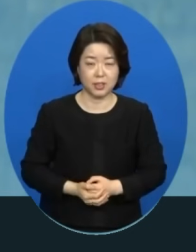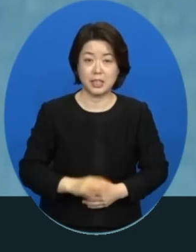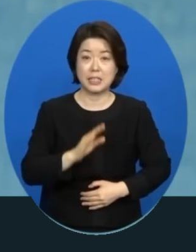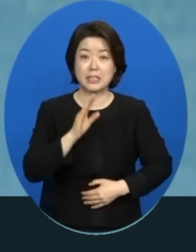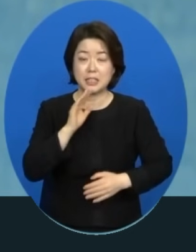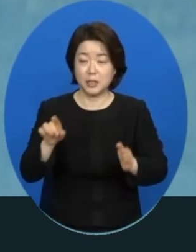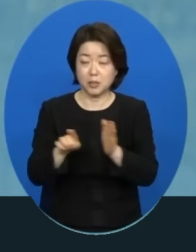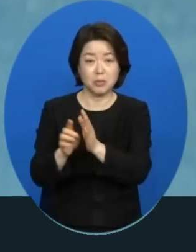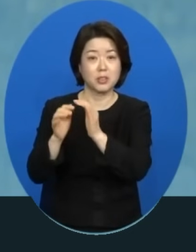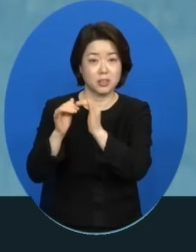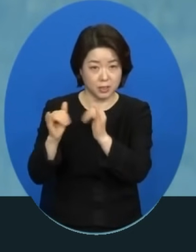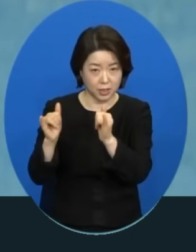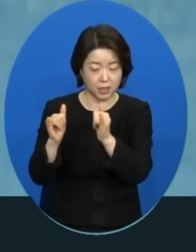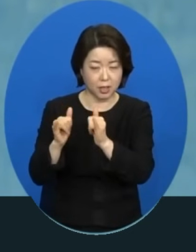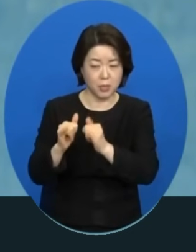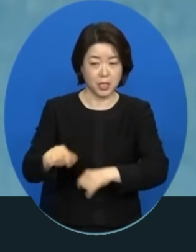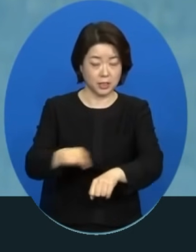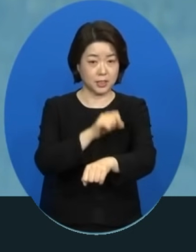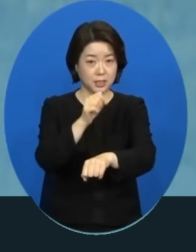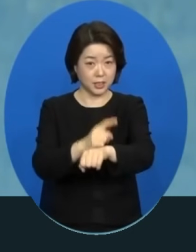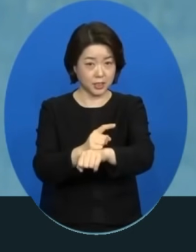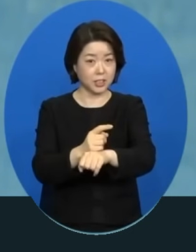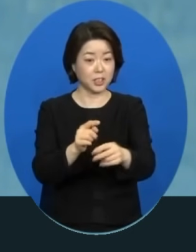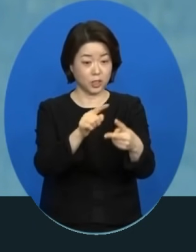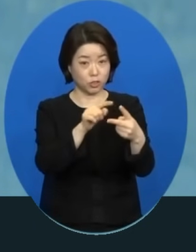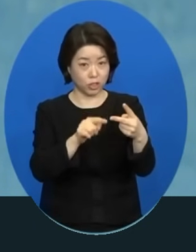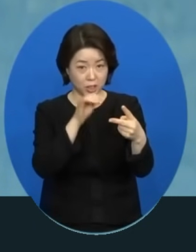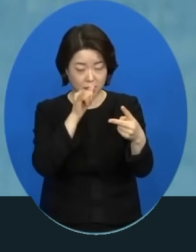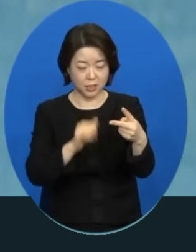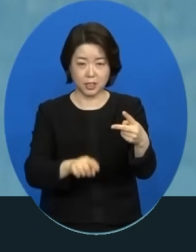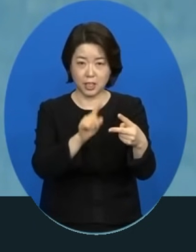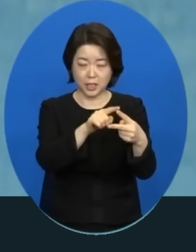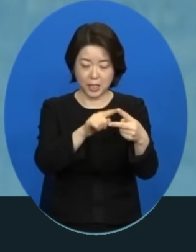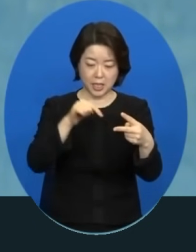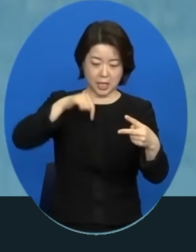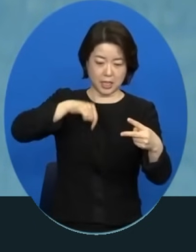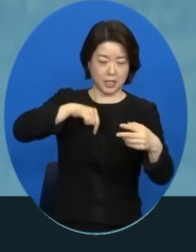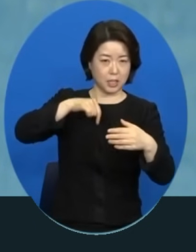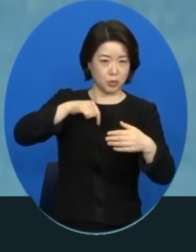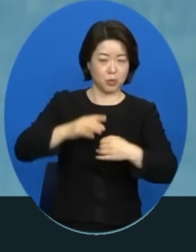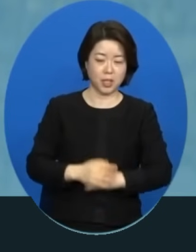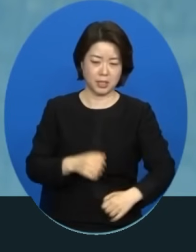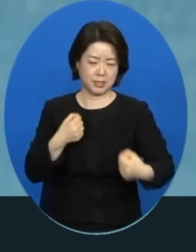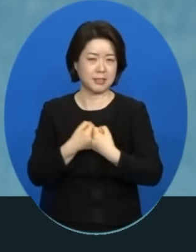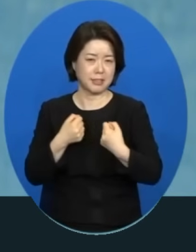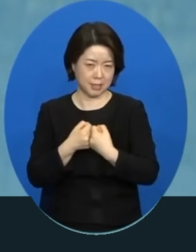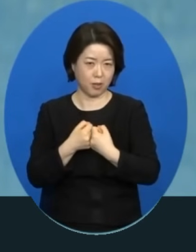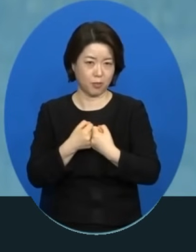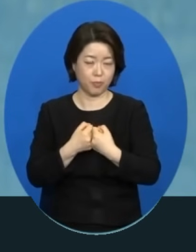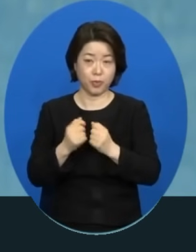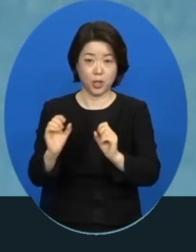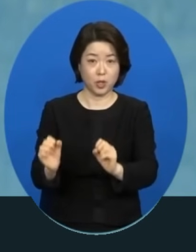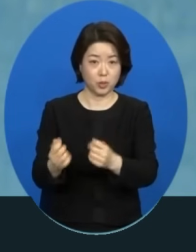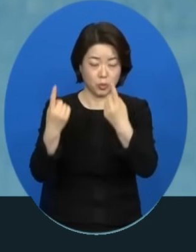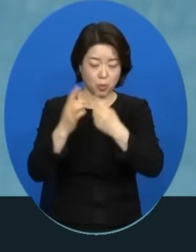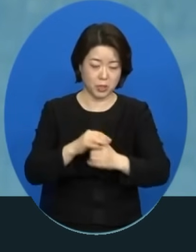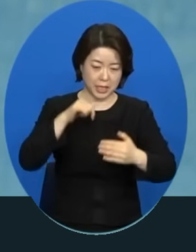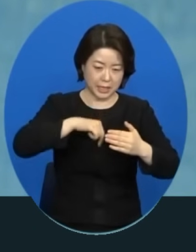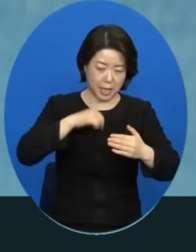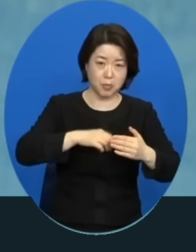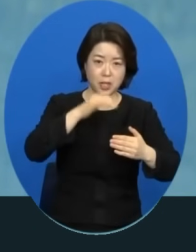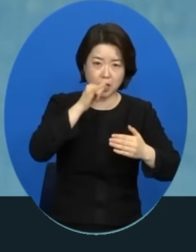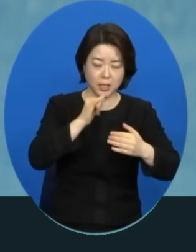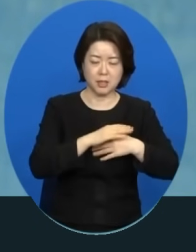그리스도인의 주된 그 특징이 두 가지가 있는데, 하나는 내면에서 일어나는 싸움, 동시에 내면에